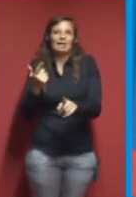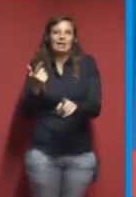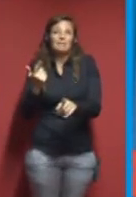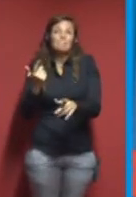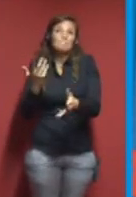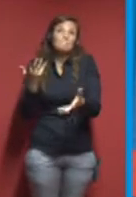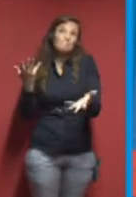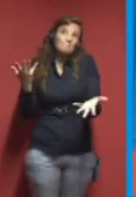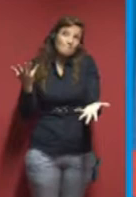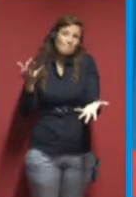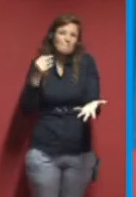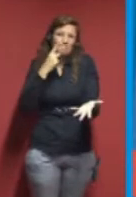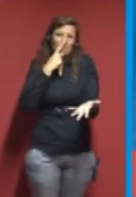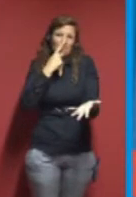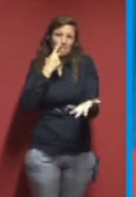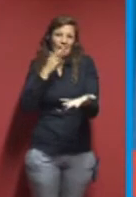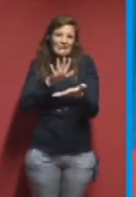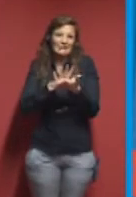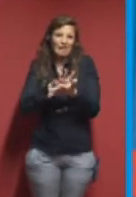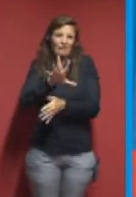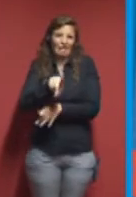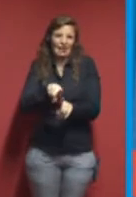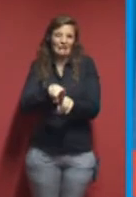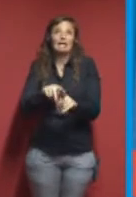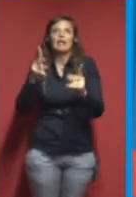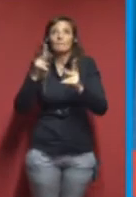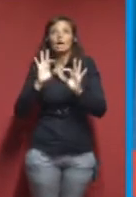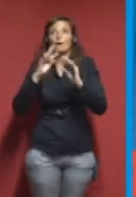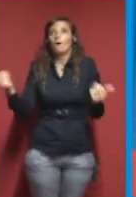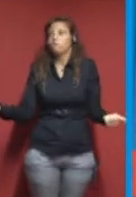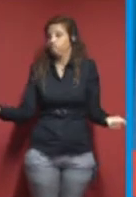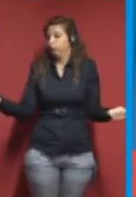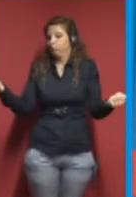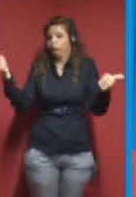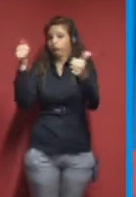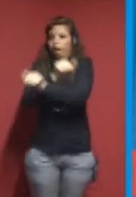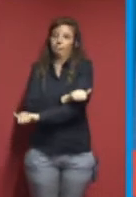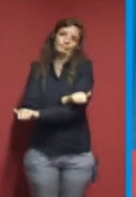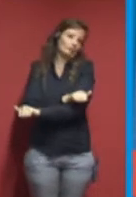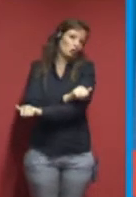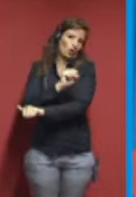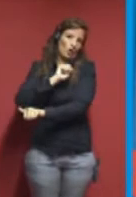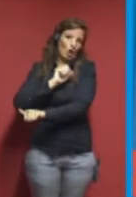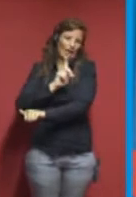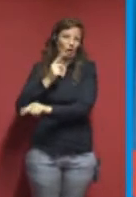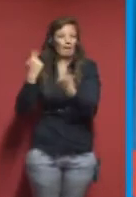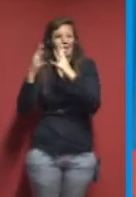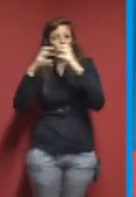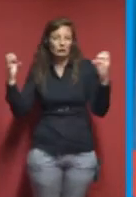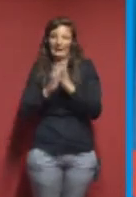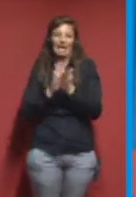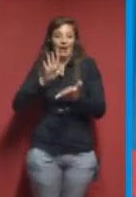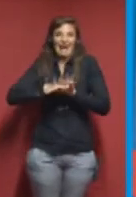la stampa tridimensionale non andrà a sostituire per esempio le tecniche industriali che sono così